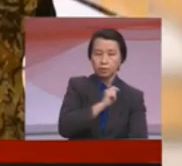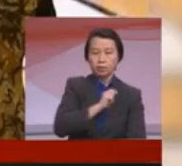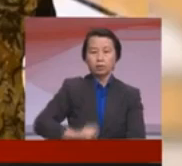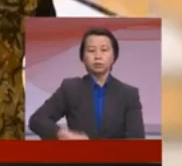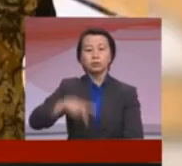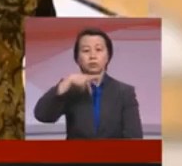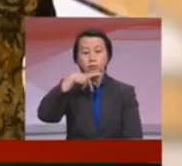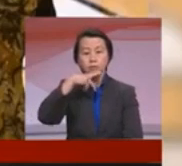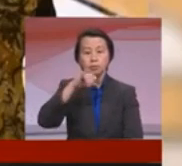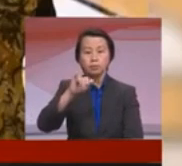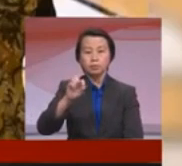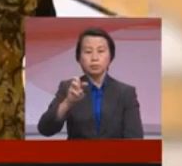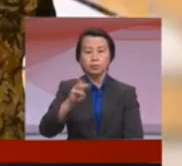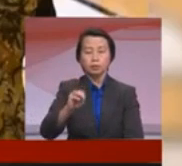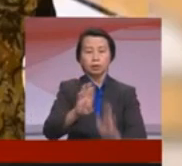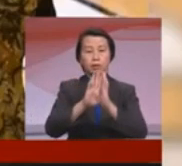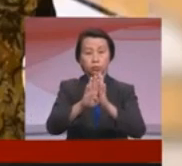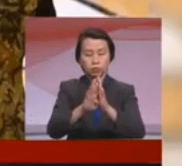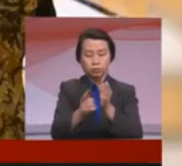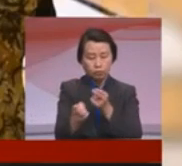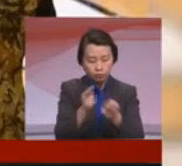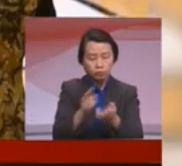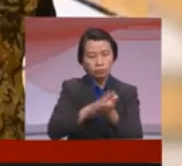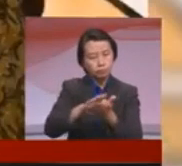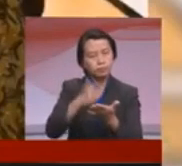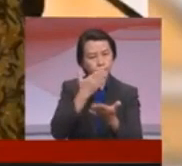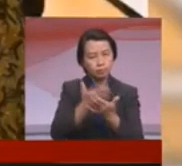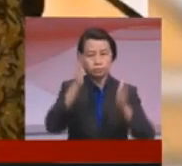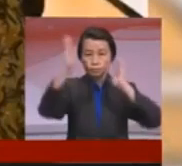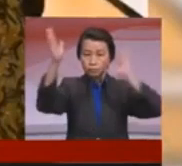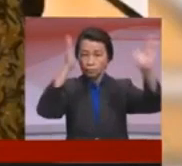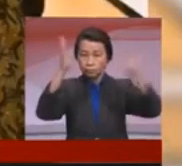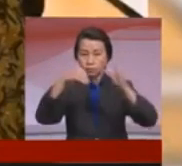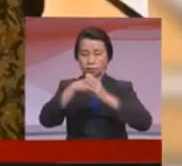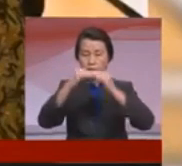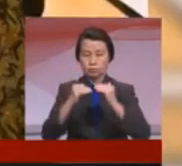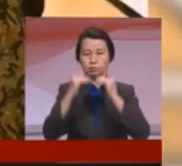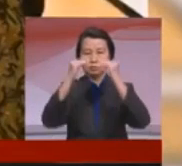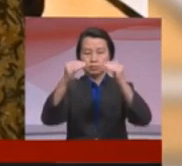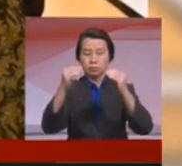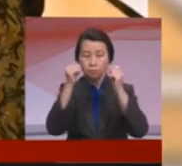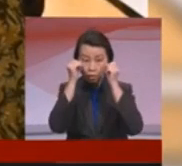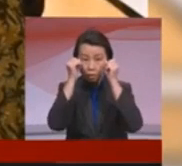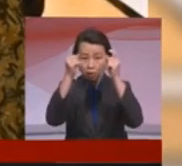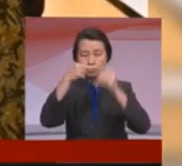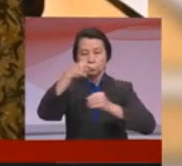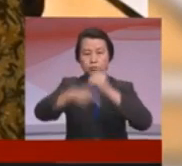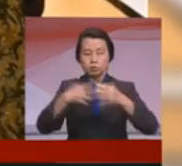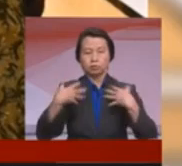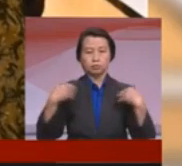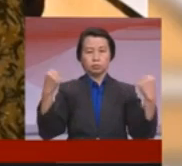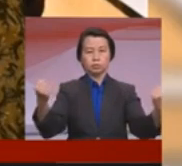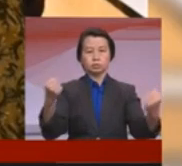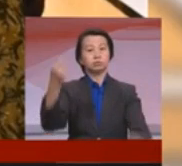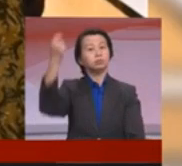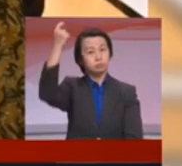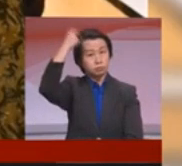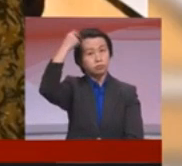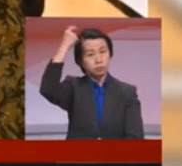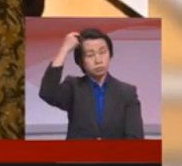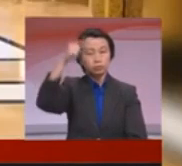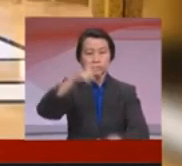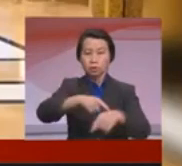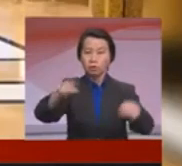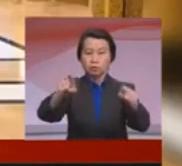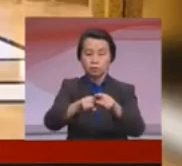Puteri Iman Afzan adalah bukti usaha murni Malaysia dalam meningkatkan kesedaran mengenai kesihatan mental. Pada